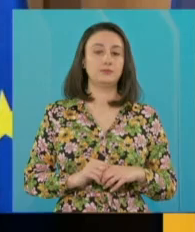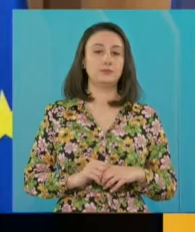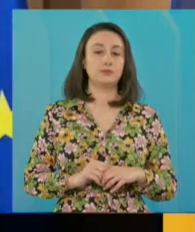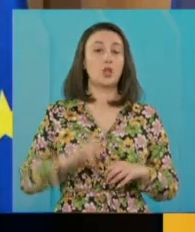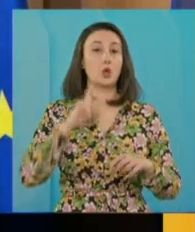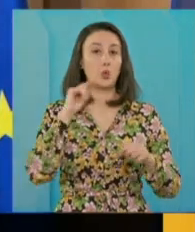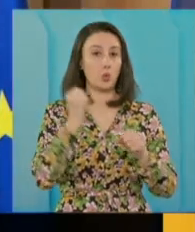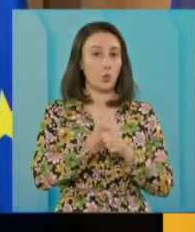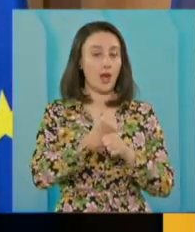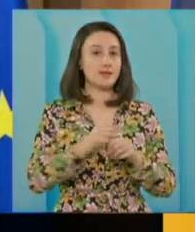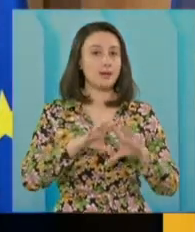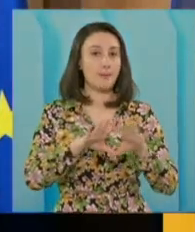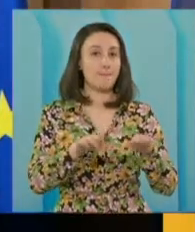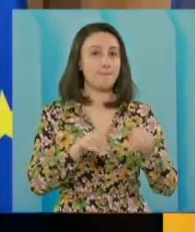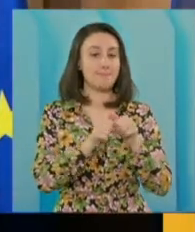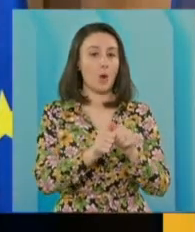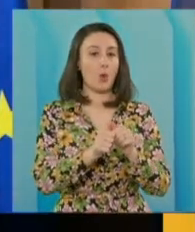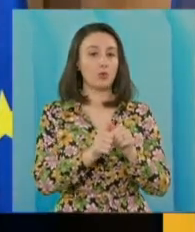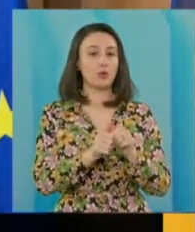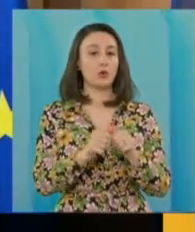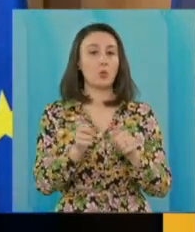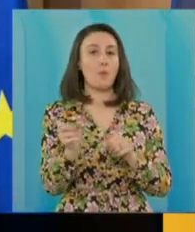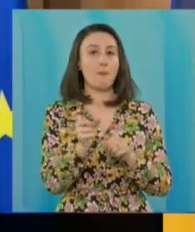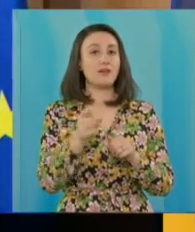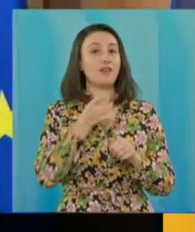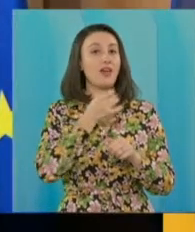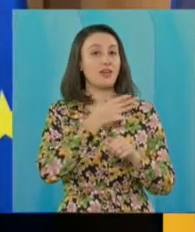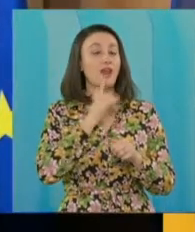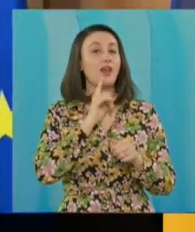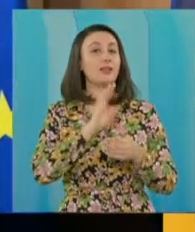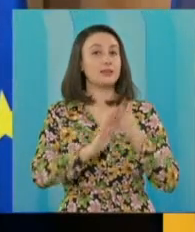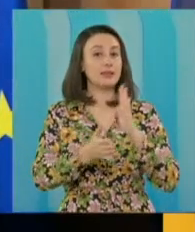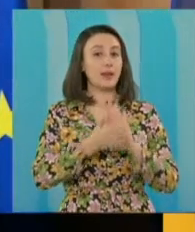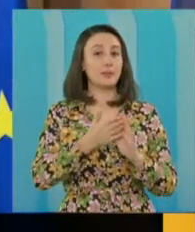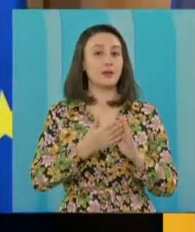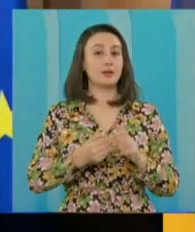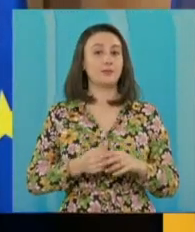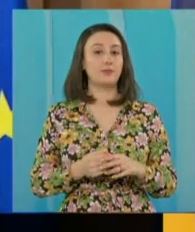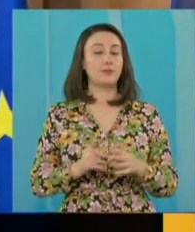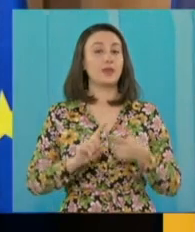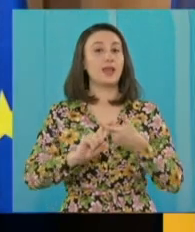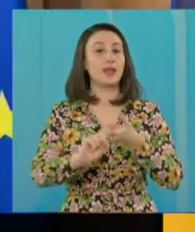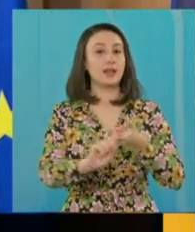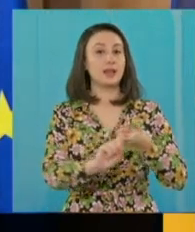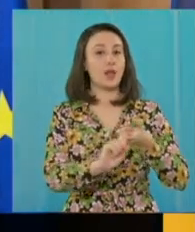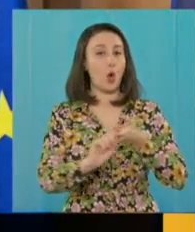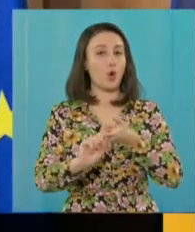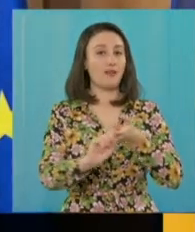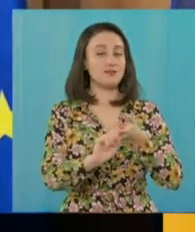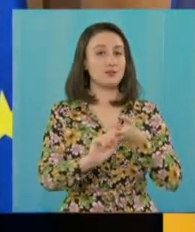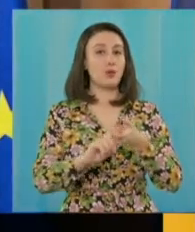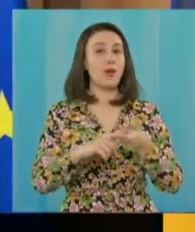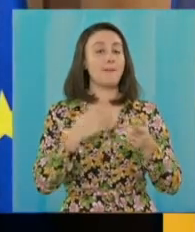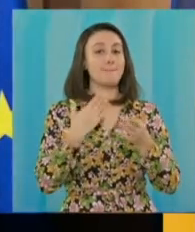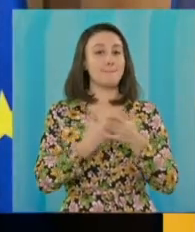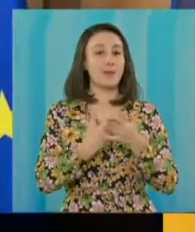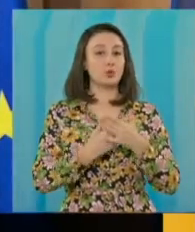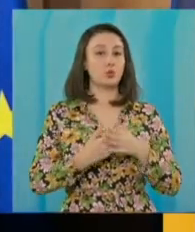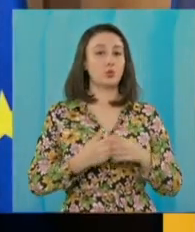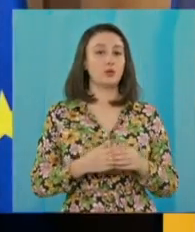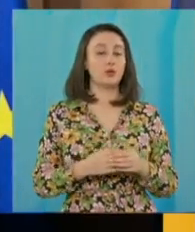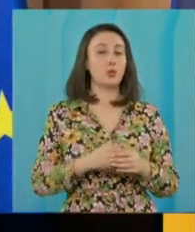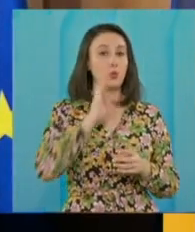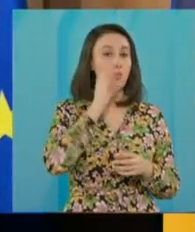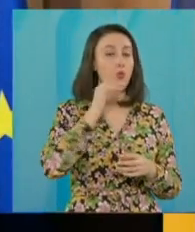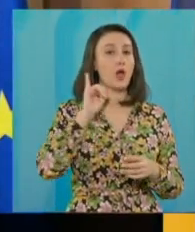cu partea greacă la finalizarea interconectorului dintre